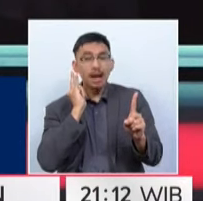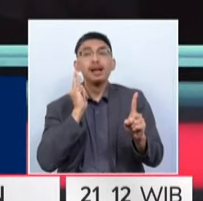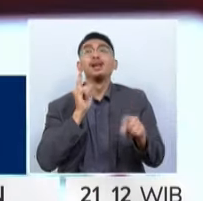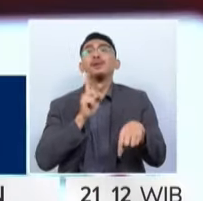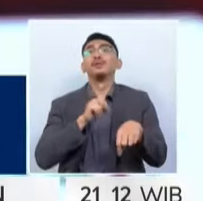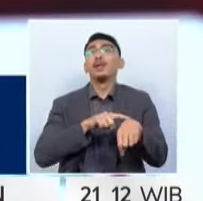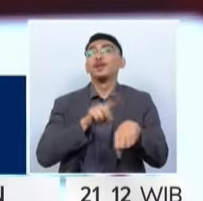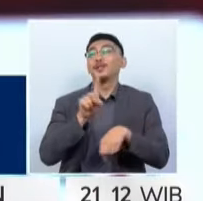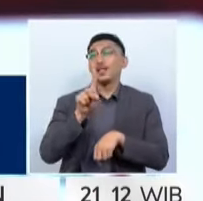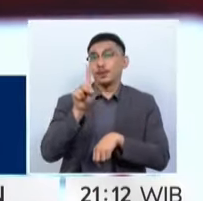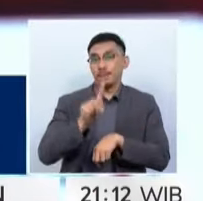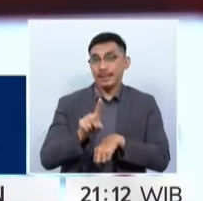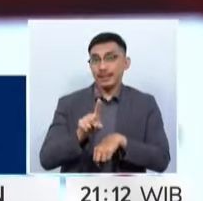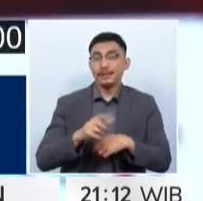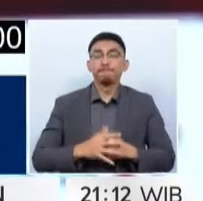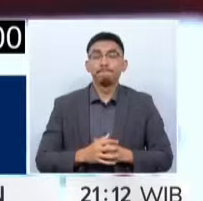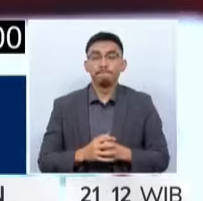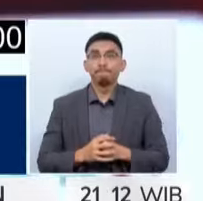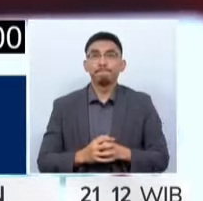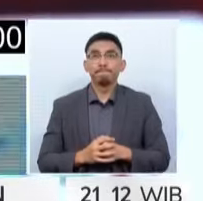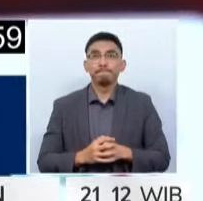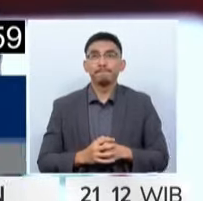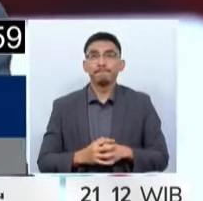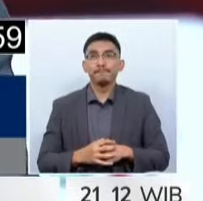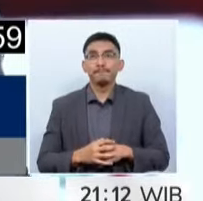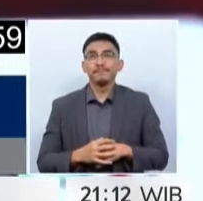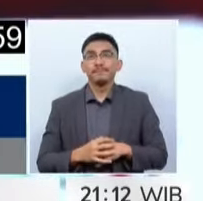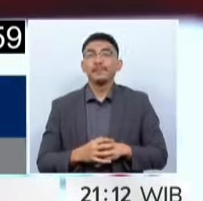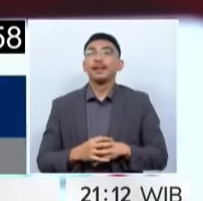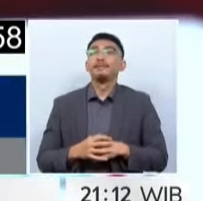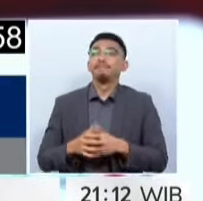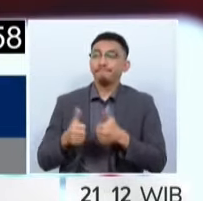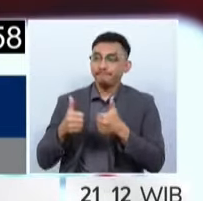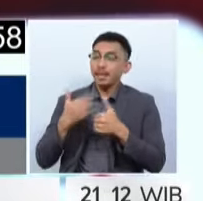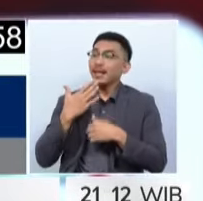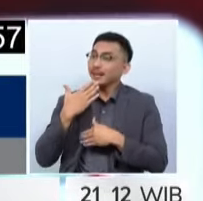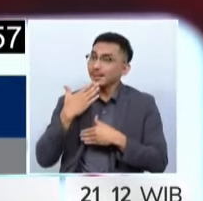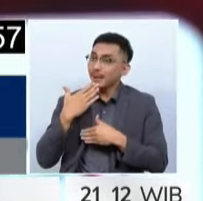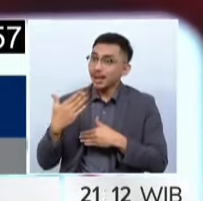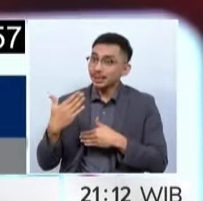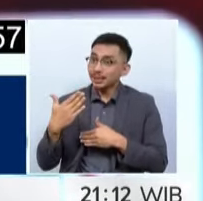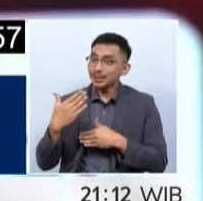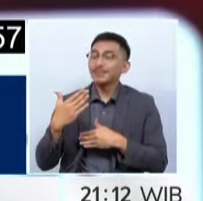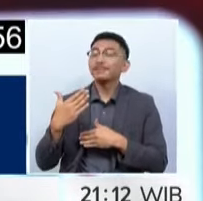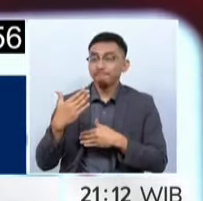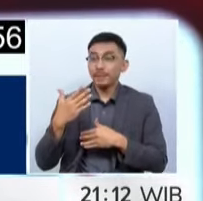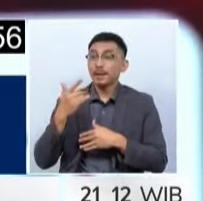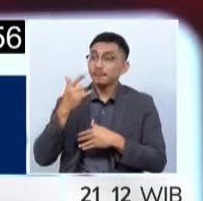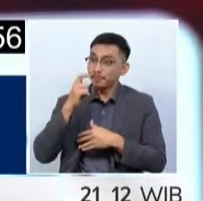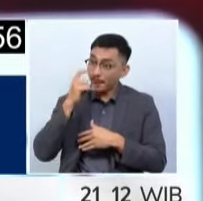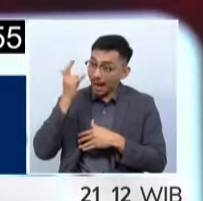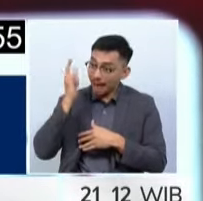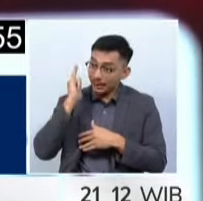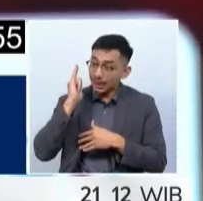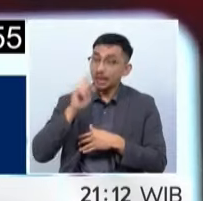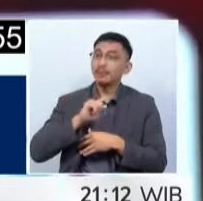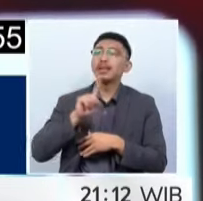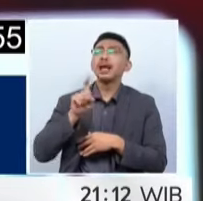Pak Anis Terima kasih Pak Ganjar pertanyaan ini terkait